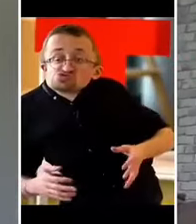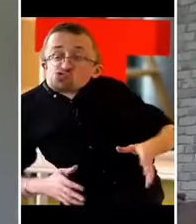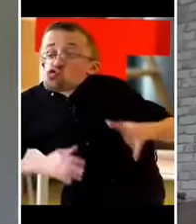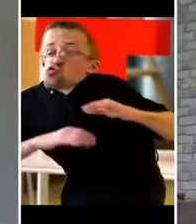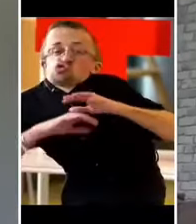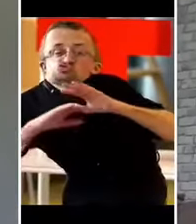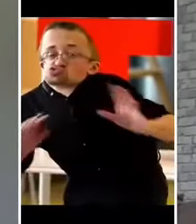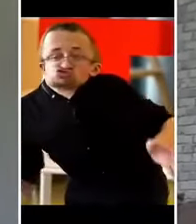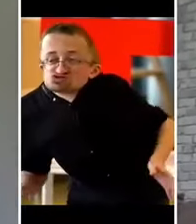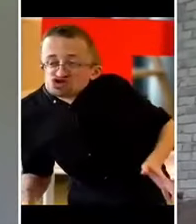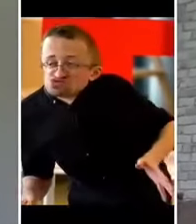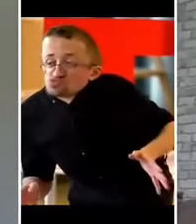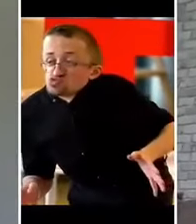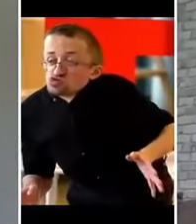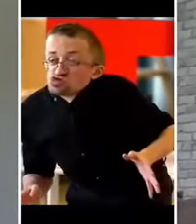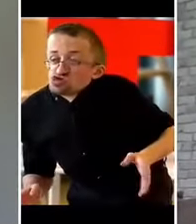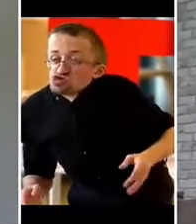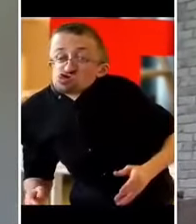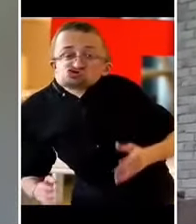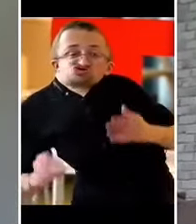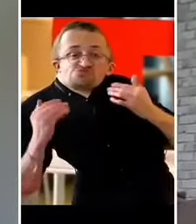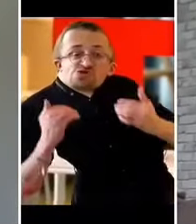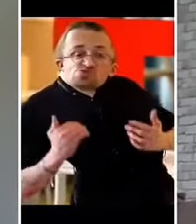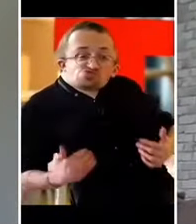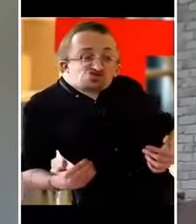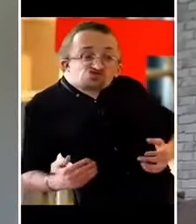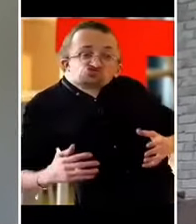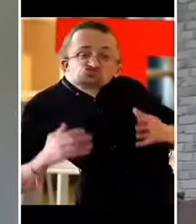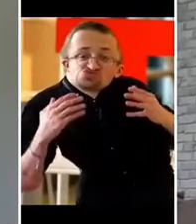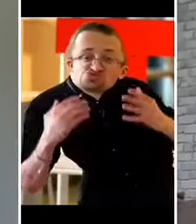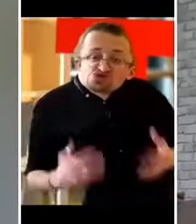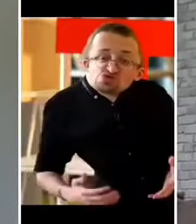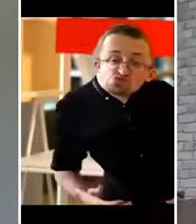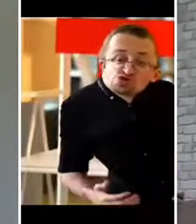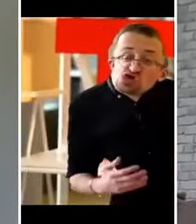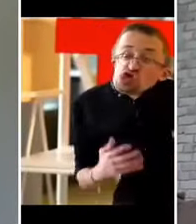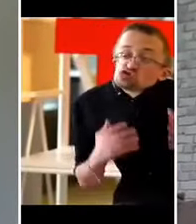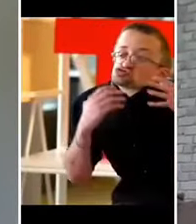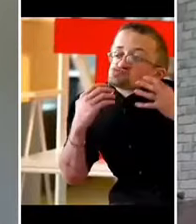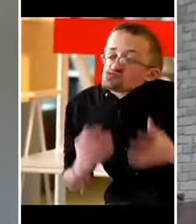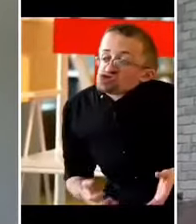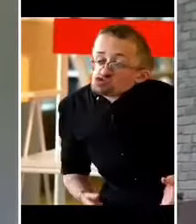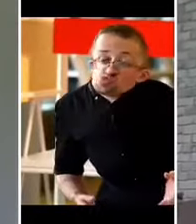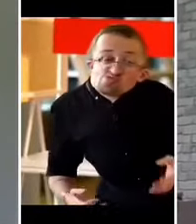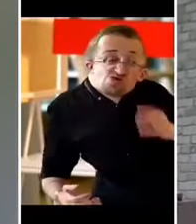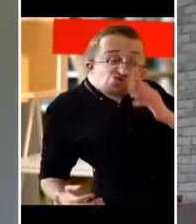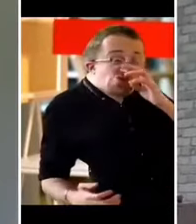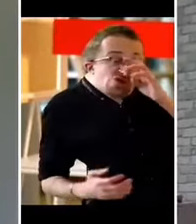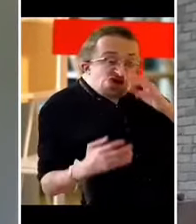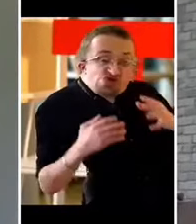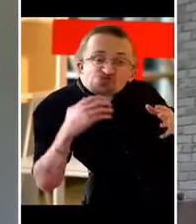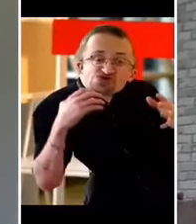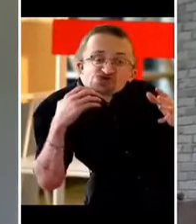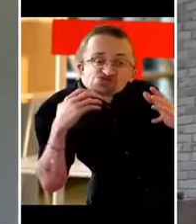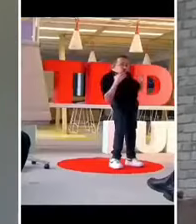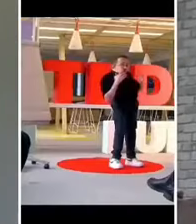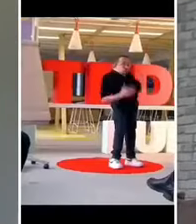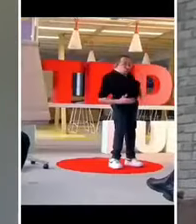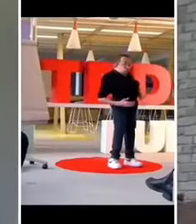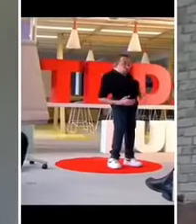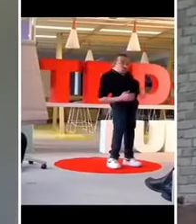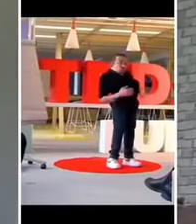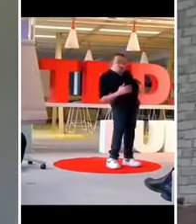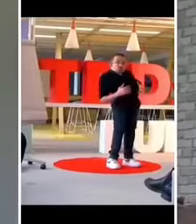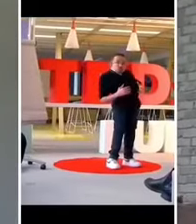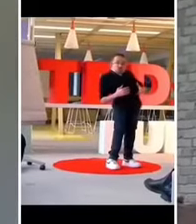traite de prétentieux, ce que je suis certainement, je n'ai pas honte de dire que je suis fier de moi. Je suis fier de mon parcours, fier des